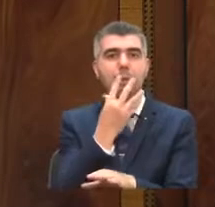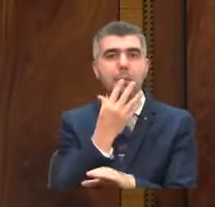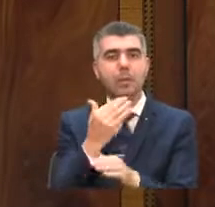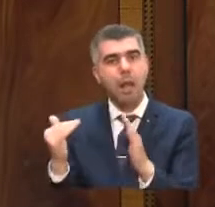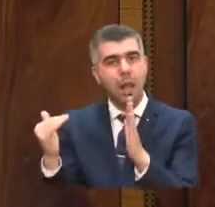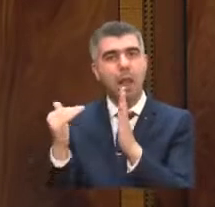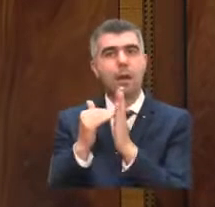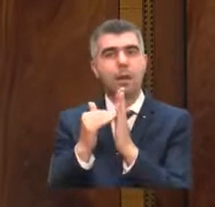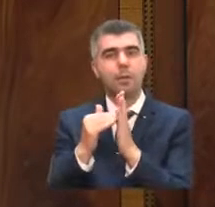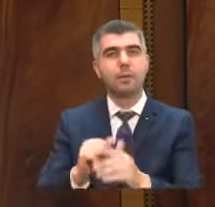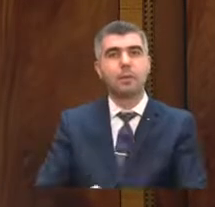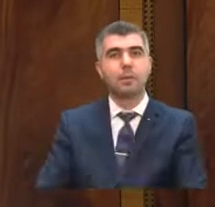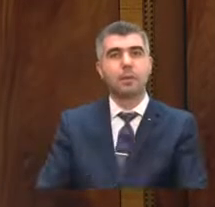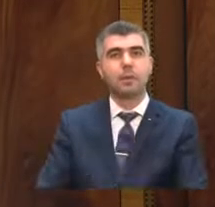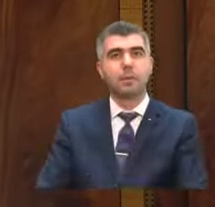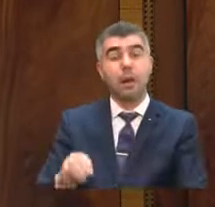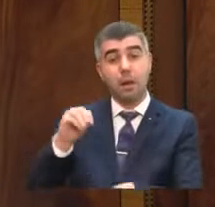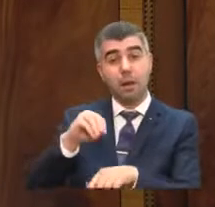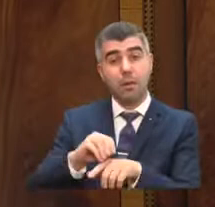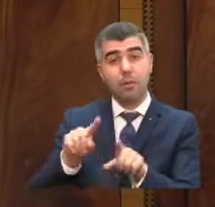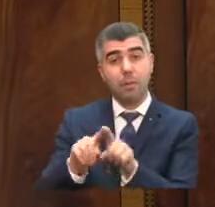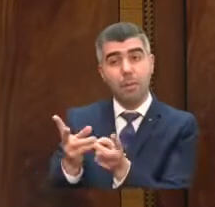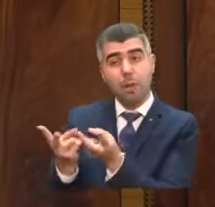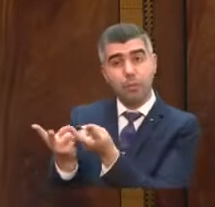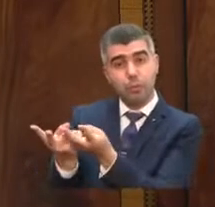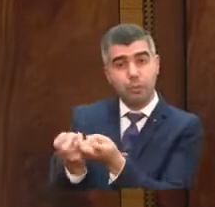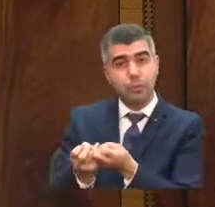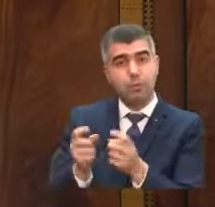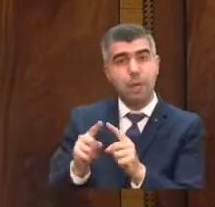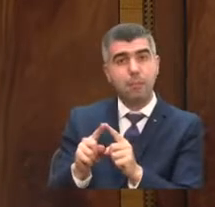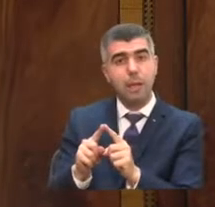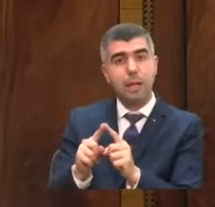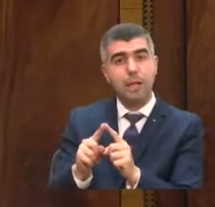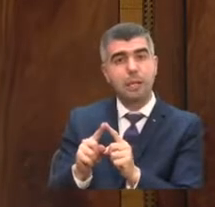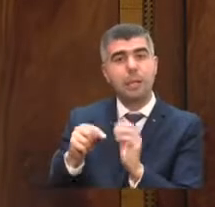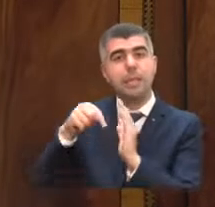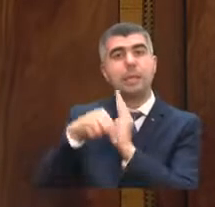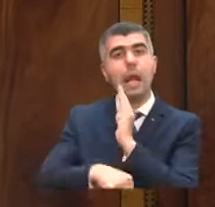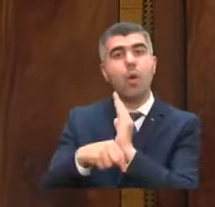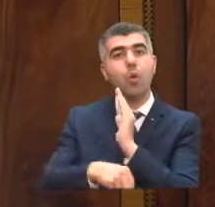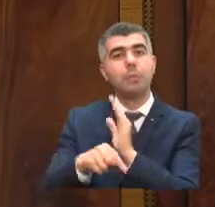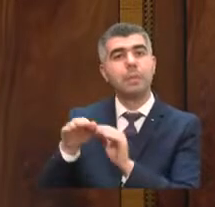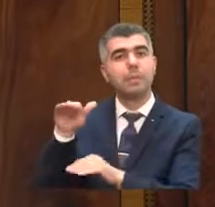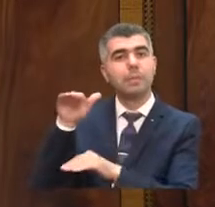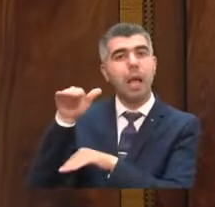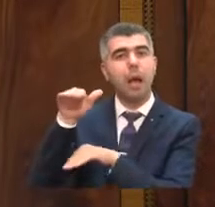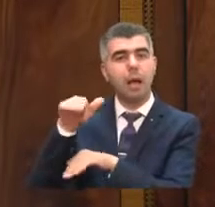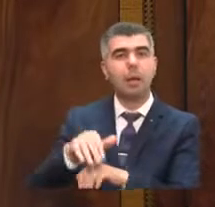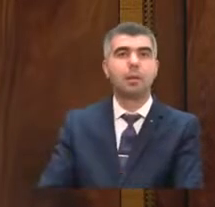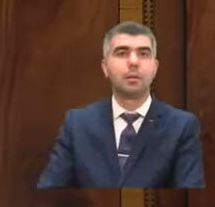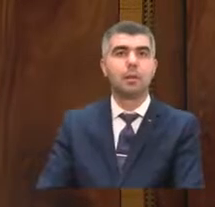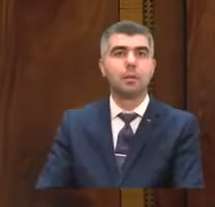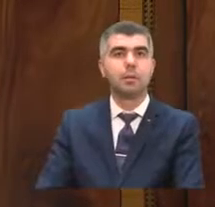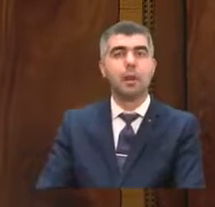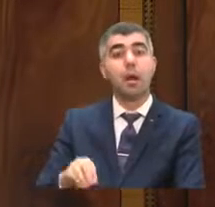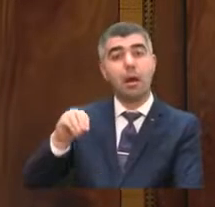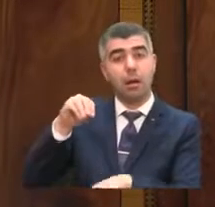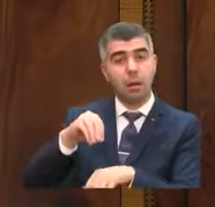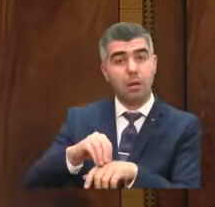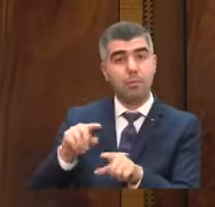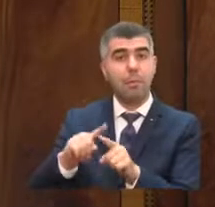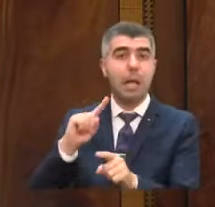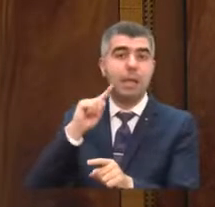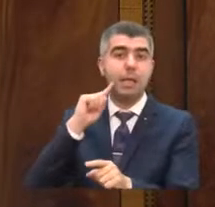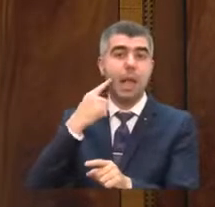تقوية الصبيب لمحطة التحلية بالأقاليم الجنوبية، الحسم في التكامل بين استعمالات محطة التحلية ديال الإقليم الداخلة